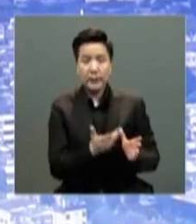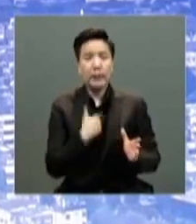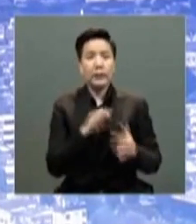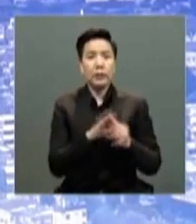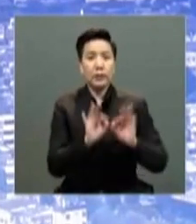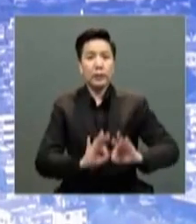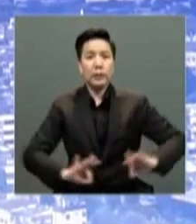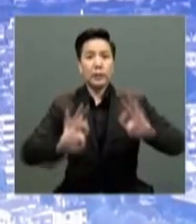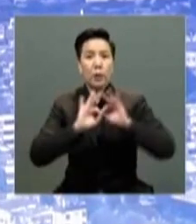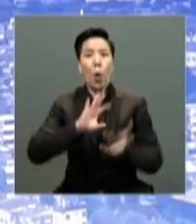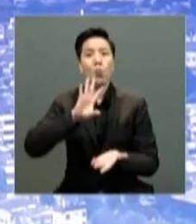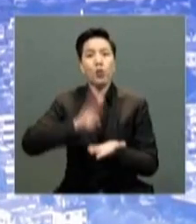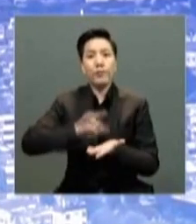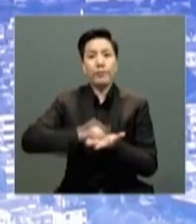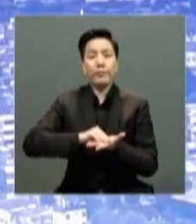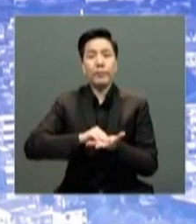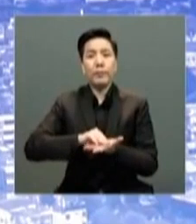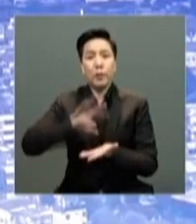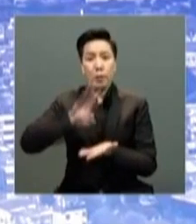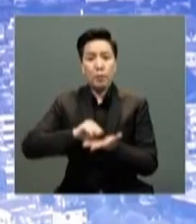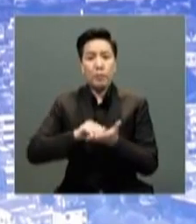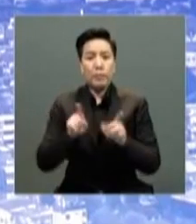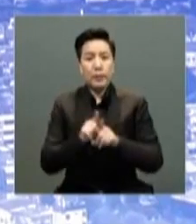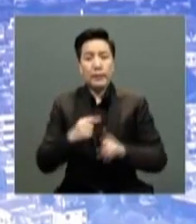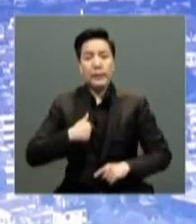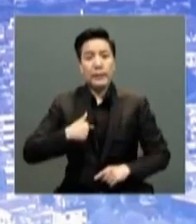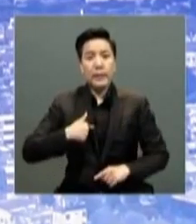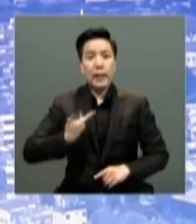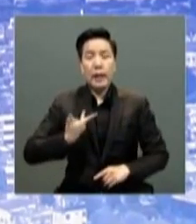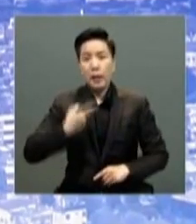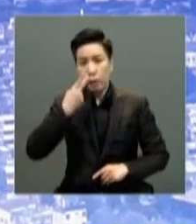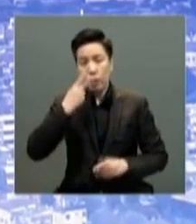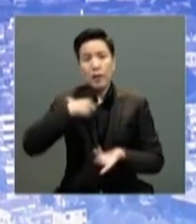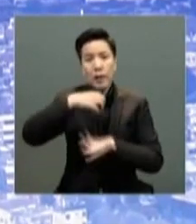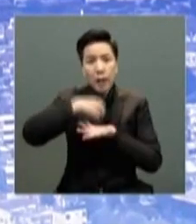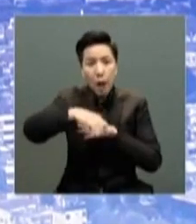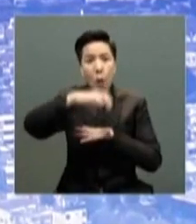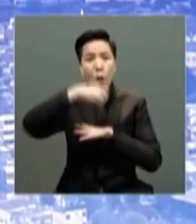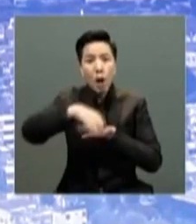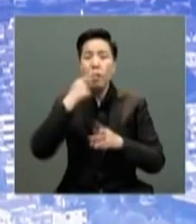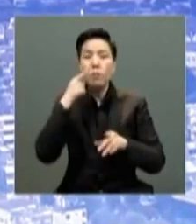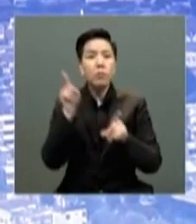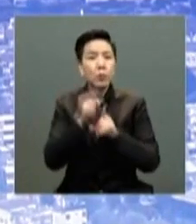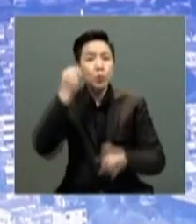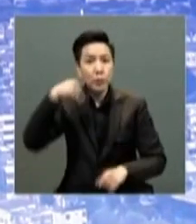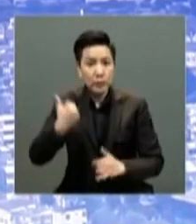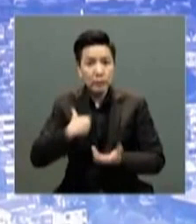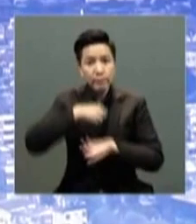ายเพิ่มอีก60คนด้วยกันค่ะรวมทั้งสิ้นตัวเลขที่รักษาหายของเรานะคะอยู่ที่แถบสีเขียว